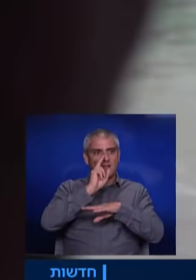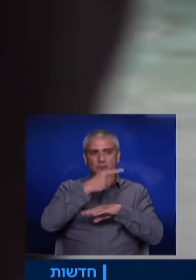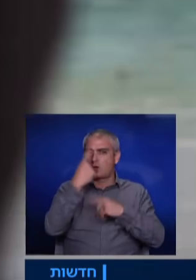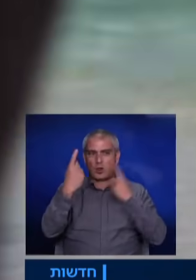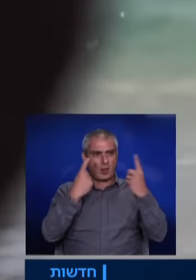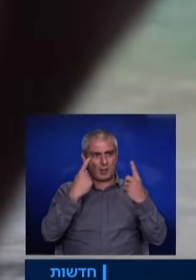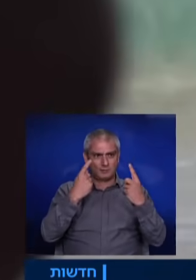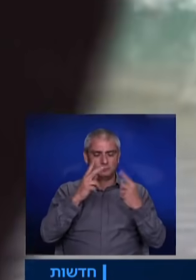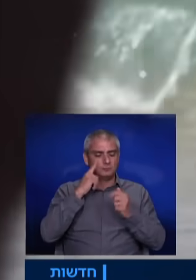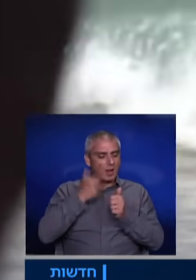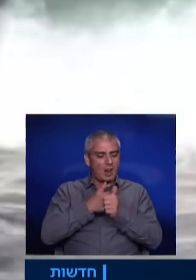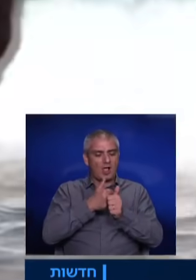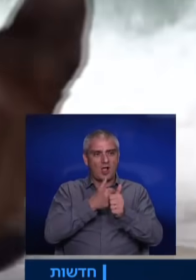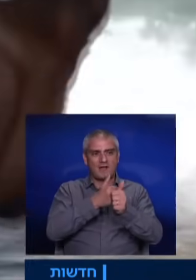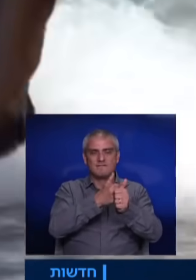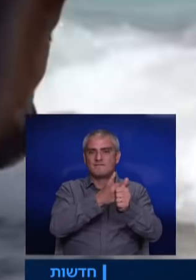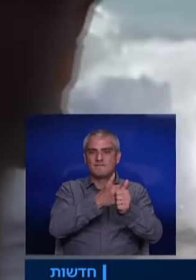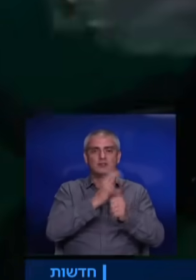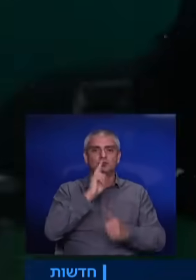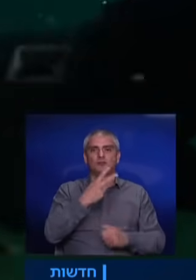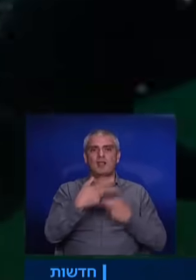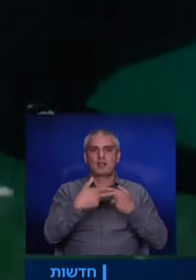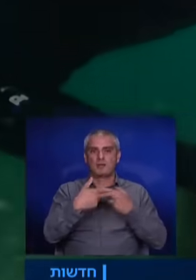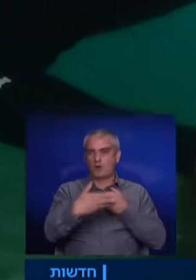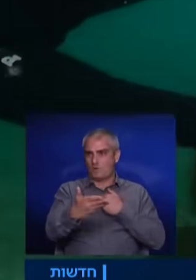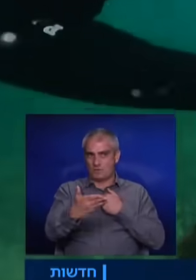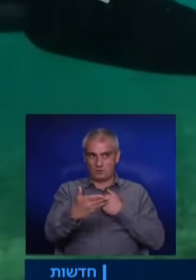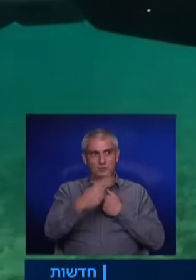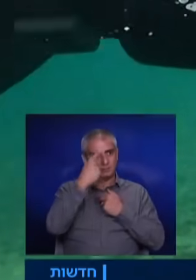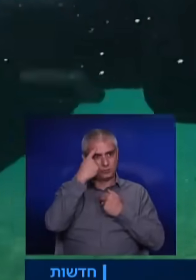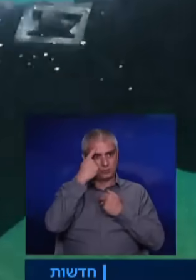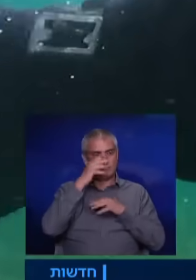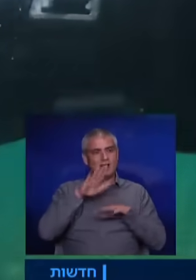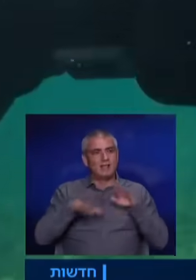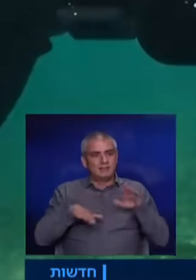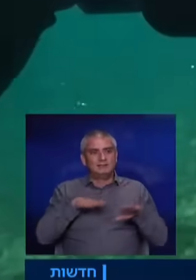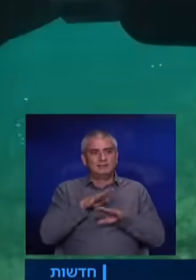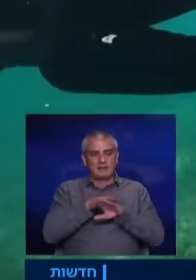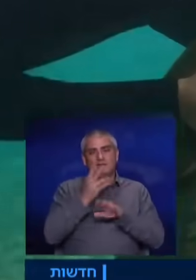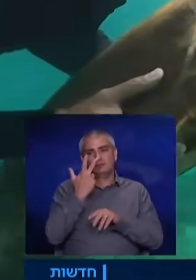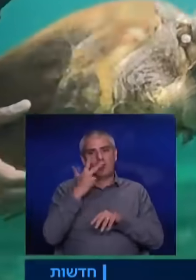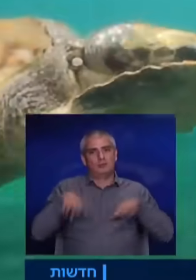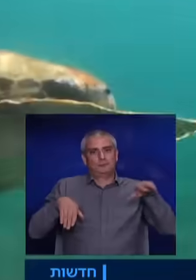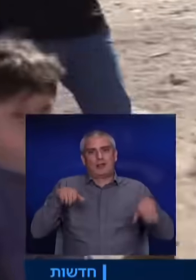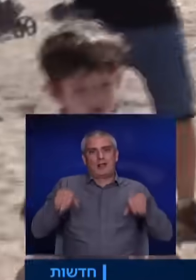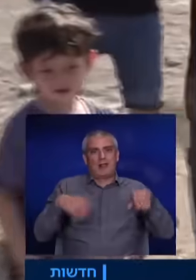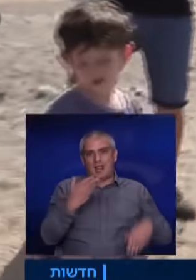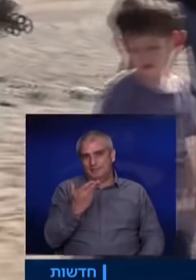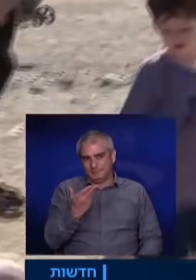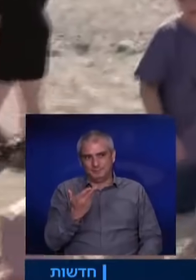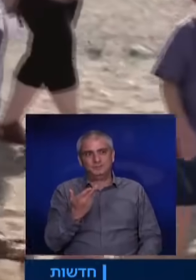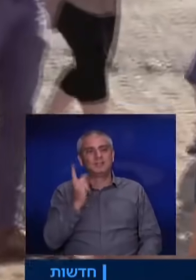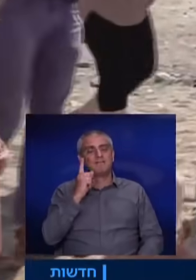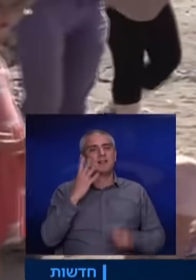אחד לעקוב אחר ההתקדמות שלו בשנתיים הקרובות. אתם יודעים, קצב של צו ועוד עם 3 רגליים, אבל